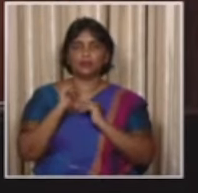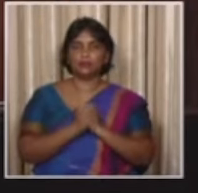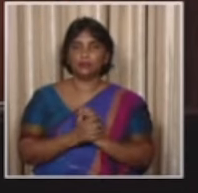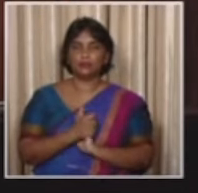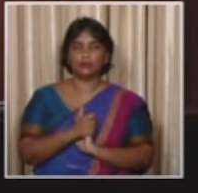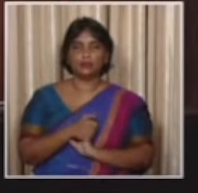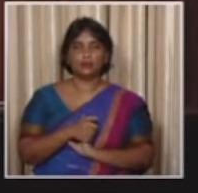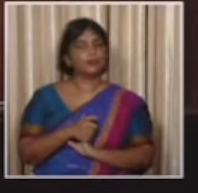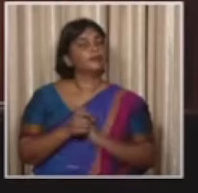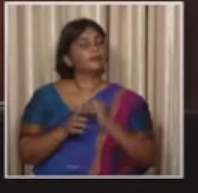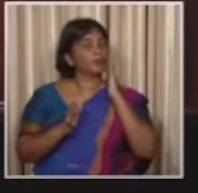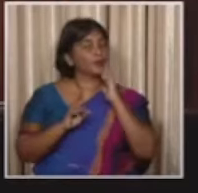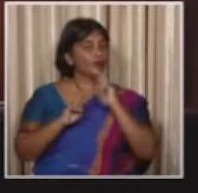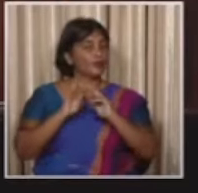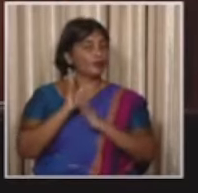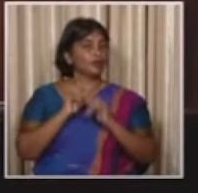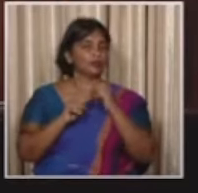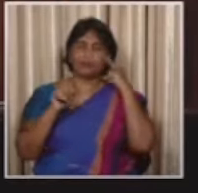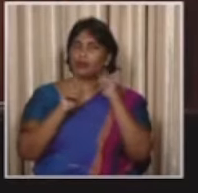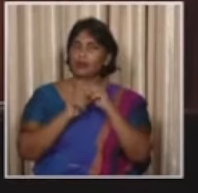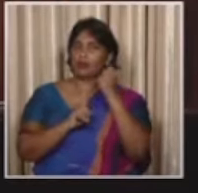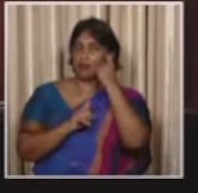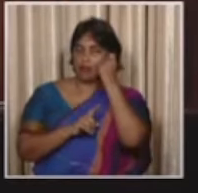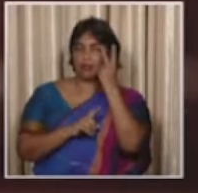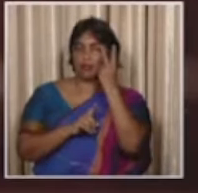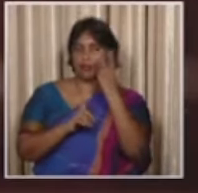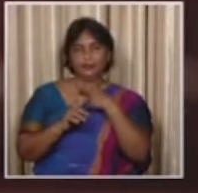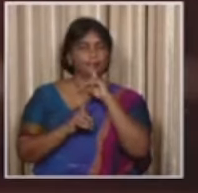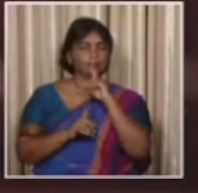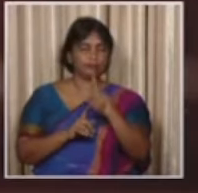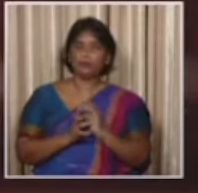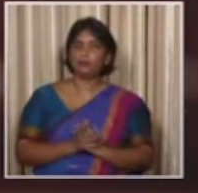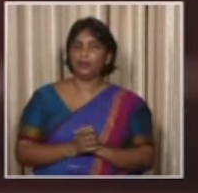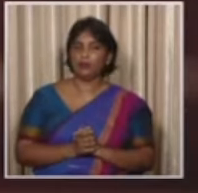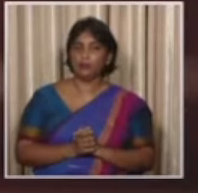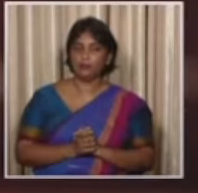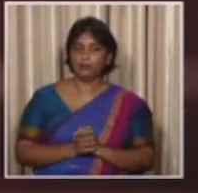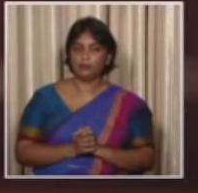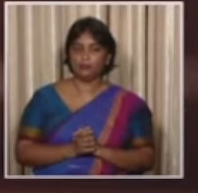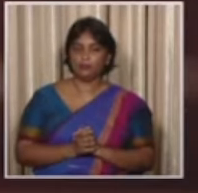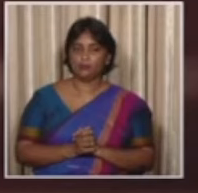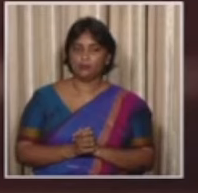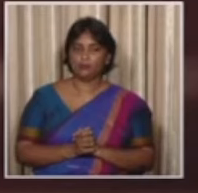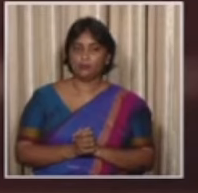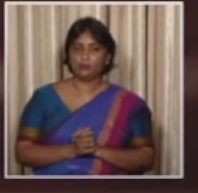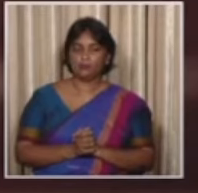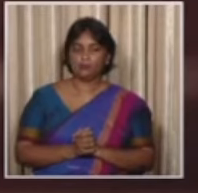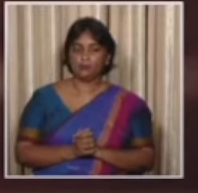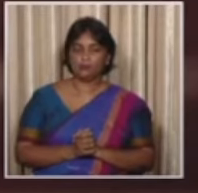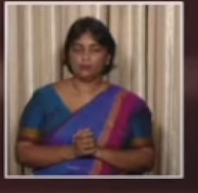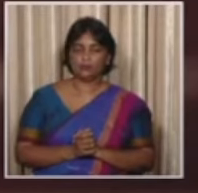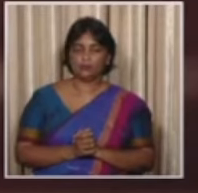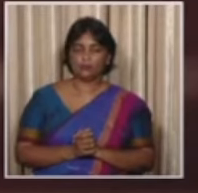විදේශ අමාත්‍යාංශයට අදාළ කාරණාවක් දෙකක් ගැන මගේ අදහස් මම දක්වන්න කැමතියි. පළවෙනි දේ තමයි, ගරු ඇමතුමනි, මම